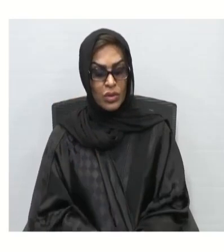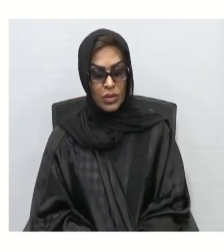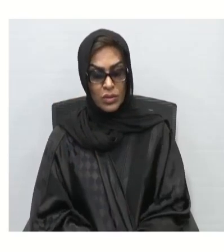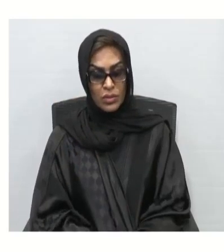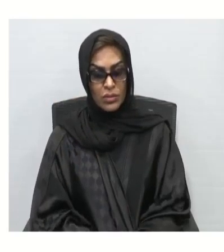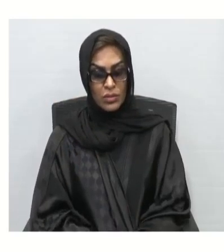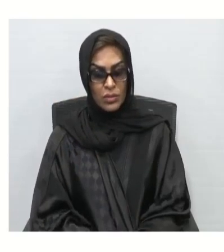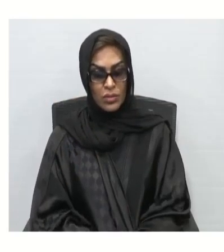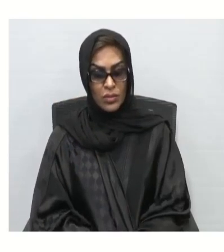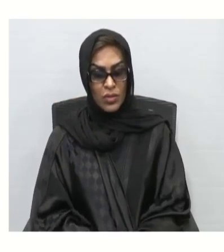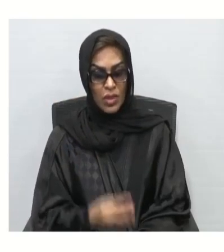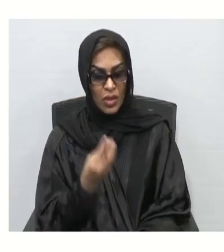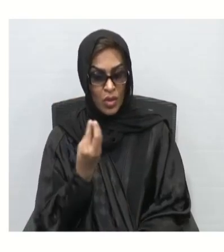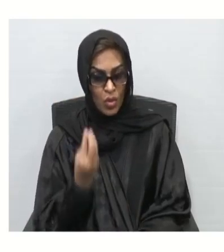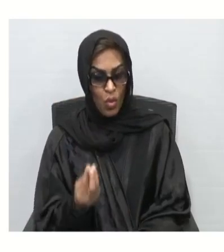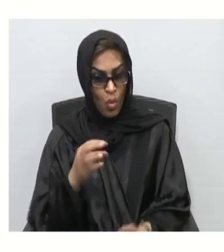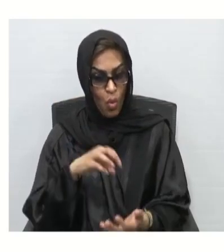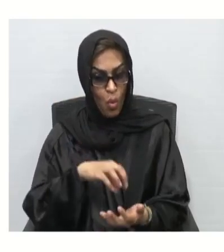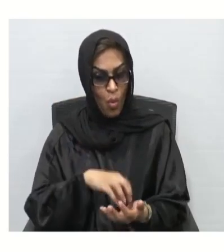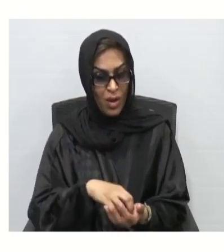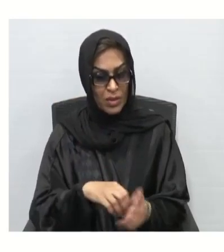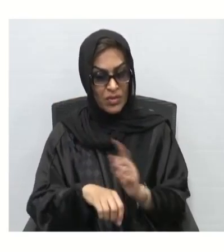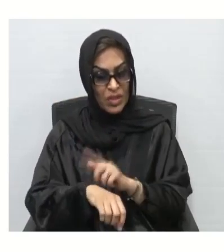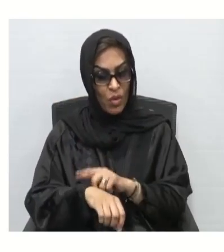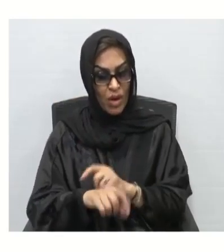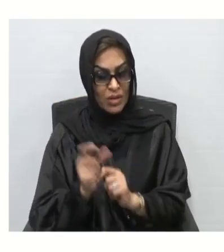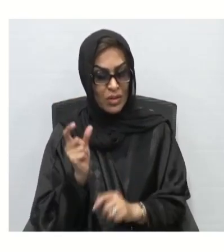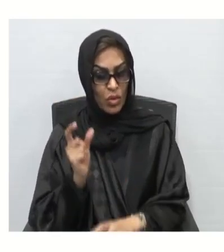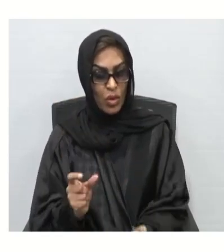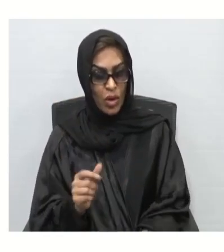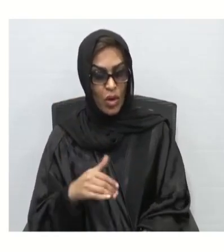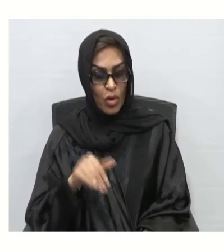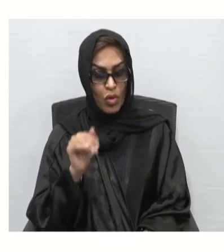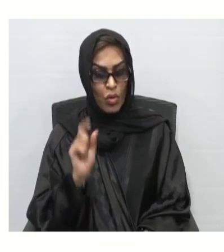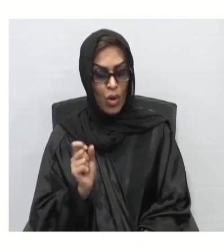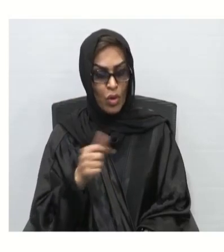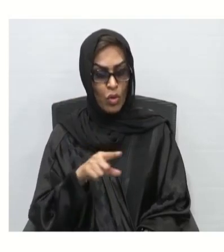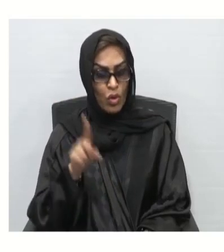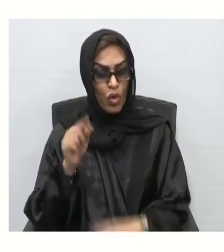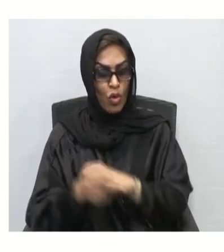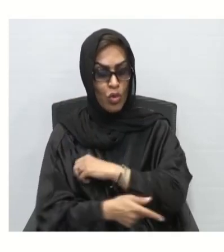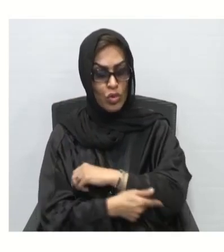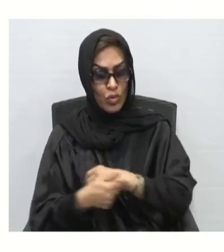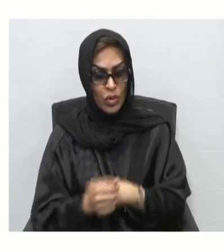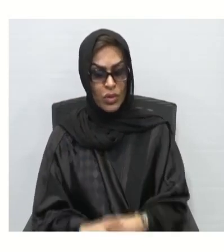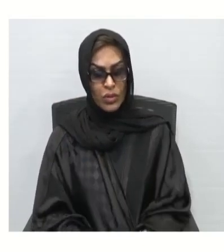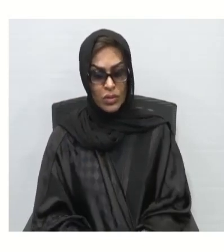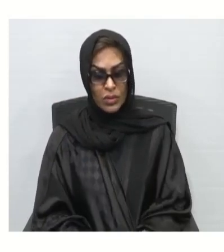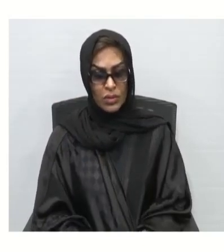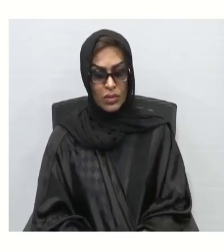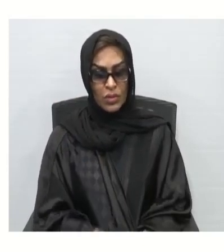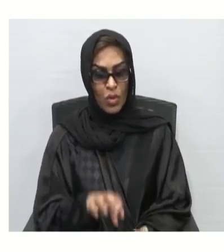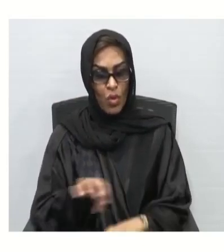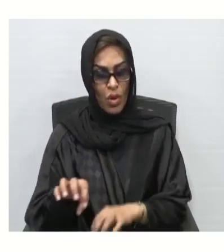يجب علينا التسوق في وقت الخصومات والعروض الاسبوعيه ثانيا